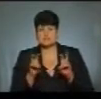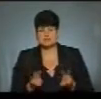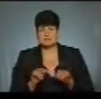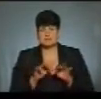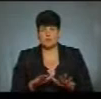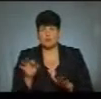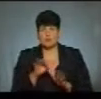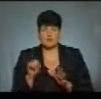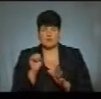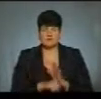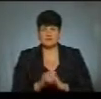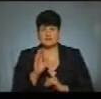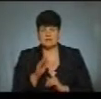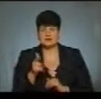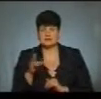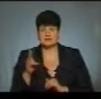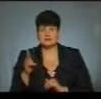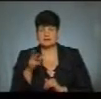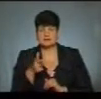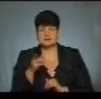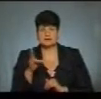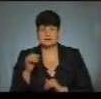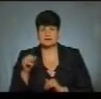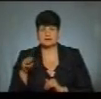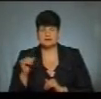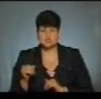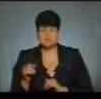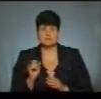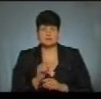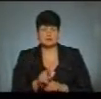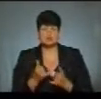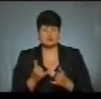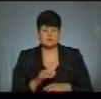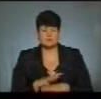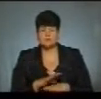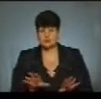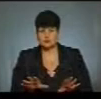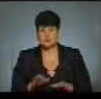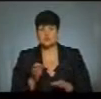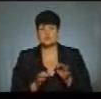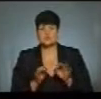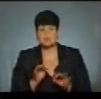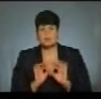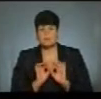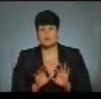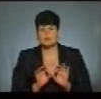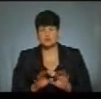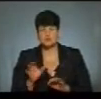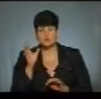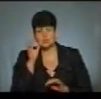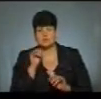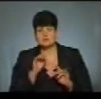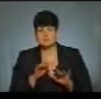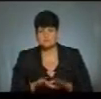про вбивство Віталія Гнатишина, призначене на сьогодні, не відбулося. Суддя Юрій Дзюбановський пояснив, слухання